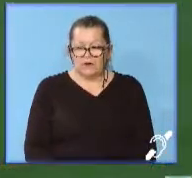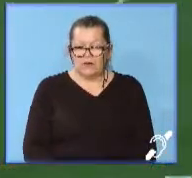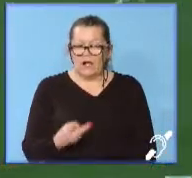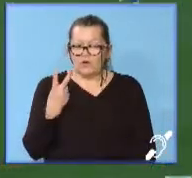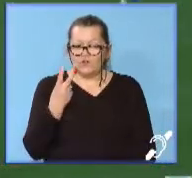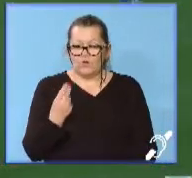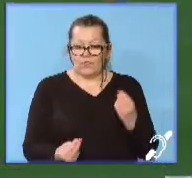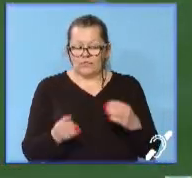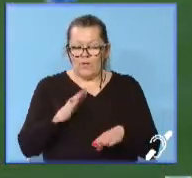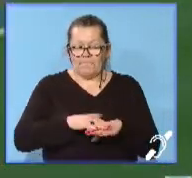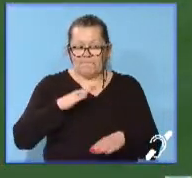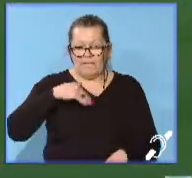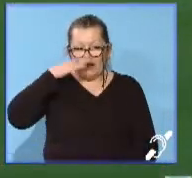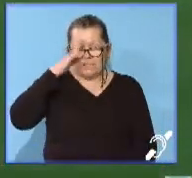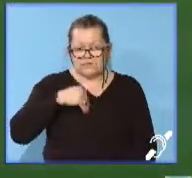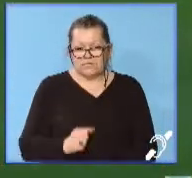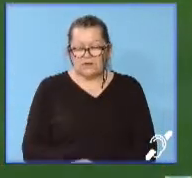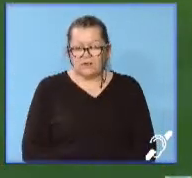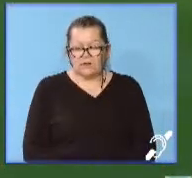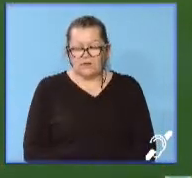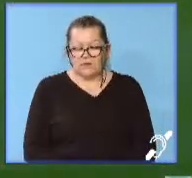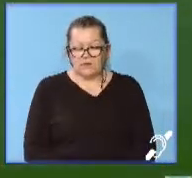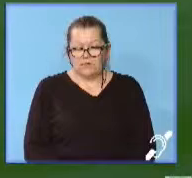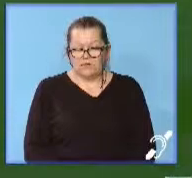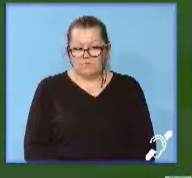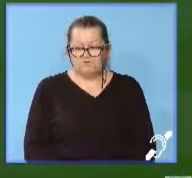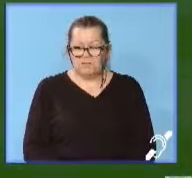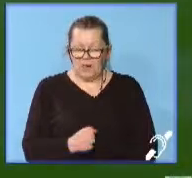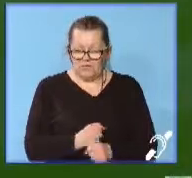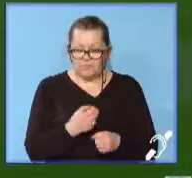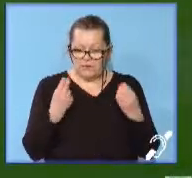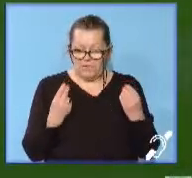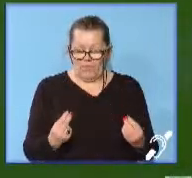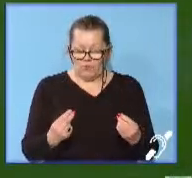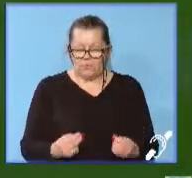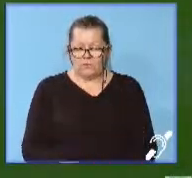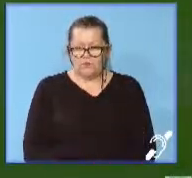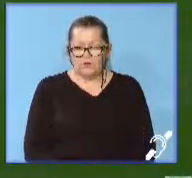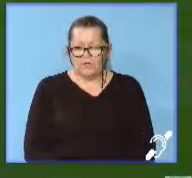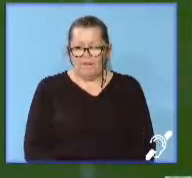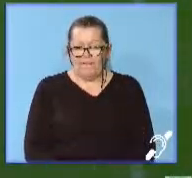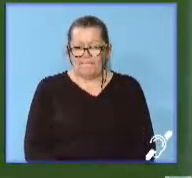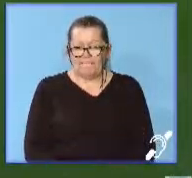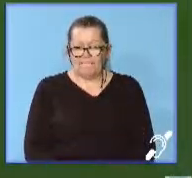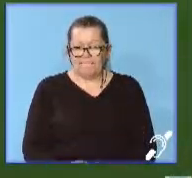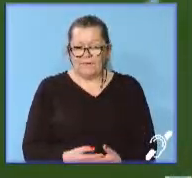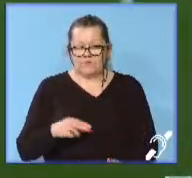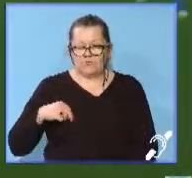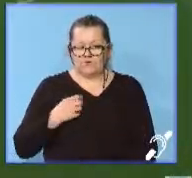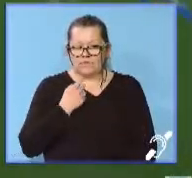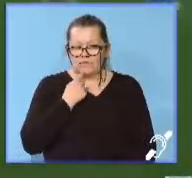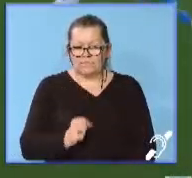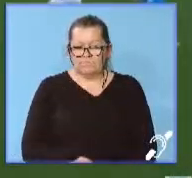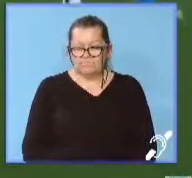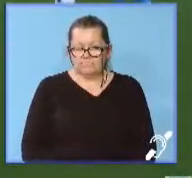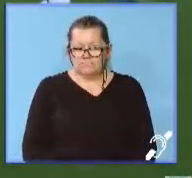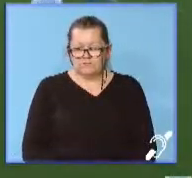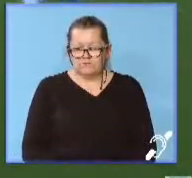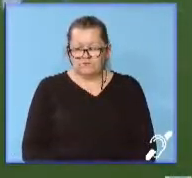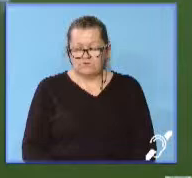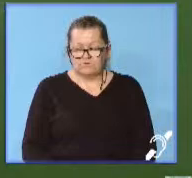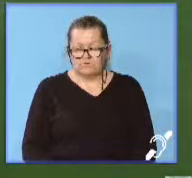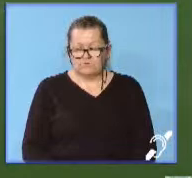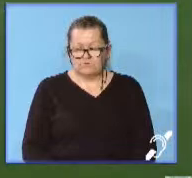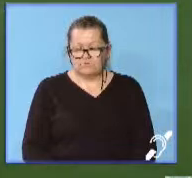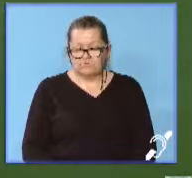două antrenamente din care trebuie să acumulăm și eu spun că a fost un antrenament bun pentru toți pentru Universitatea Craiova urmează o pregătire Pe